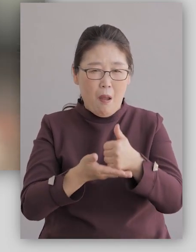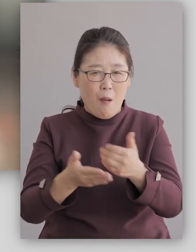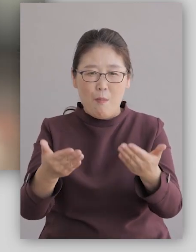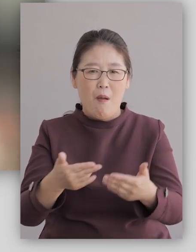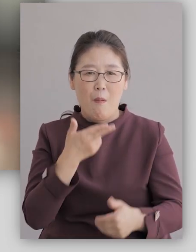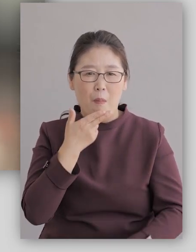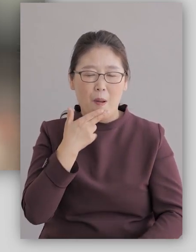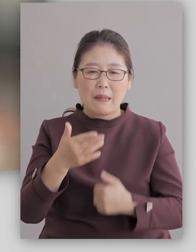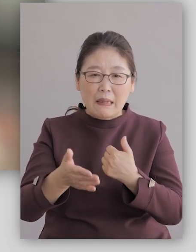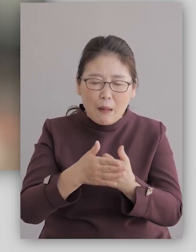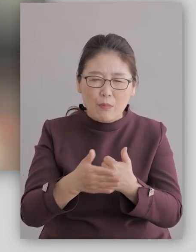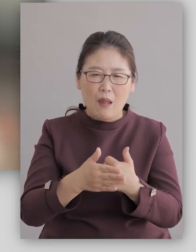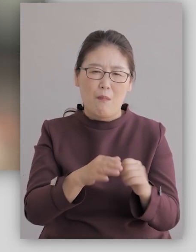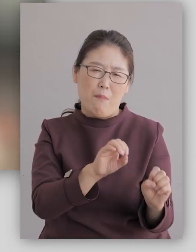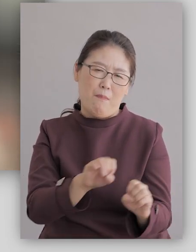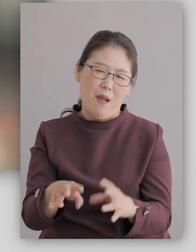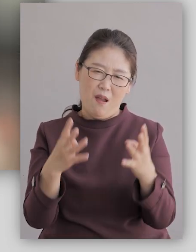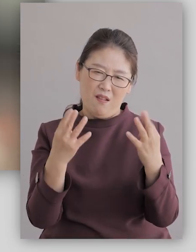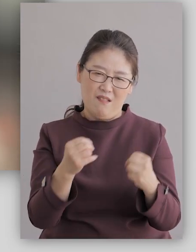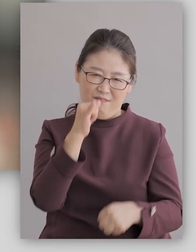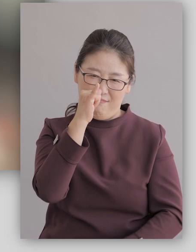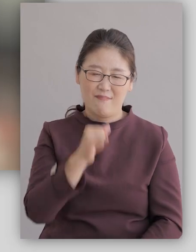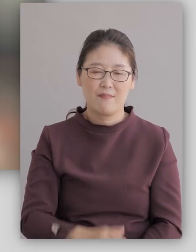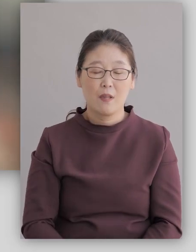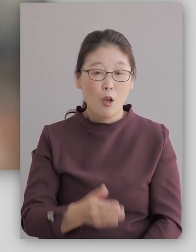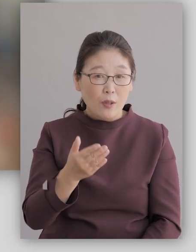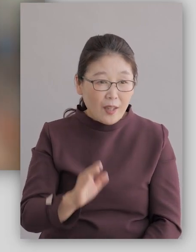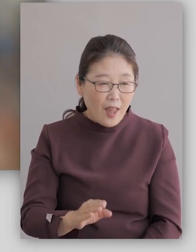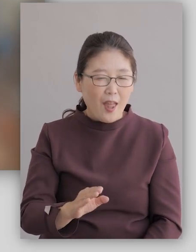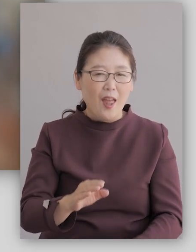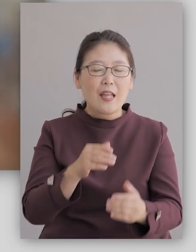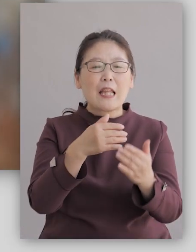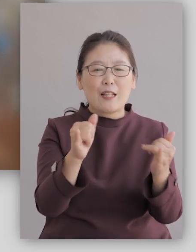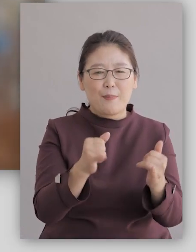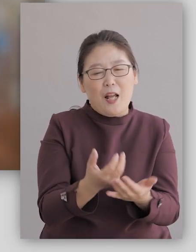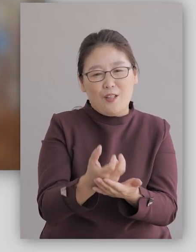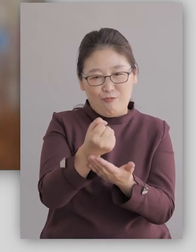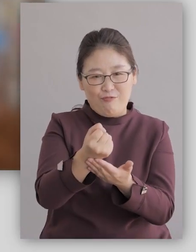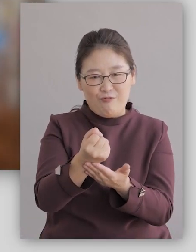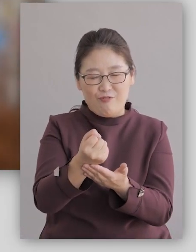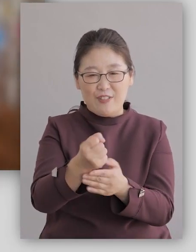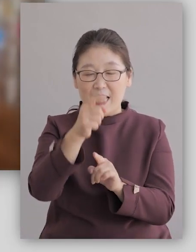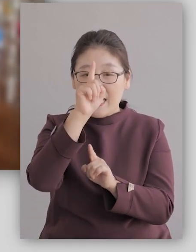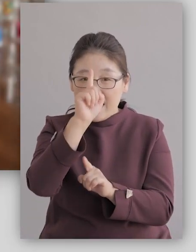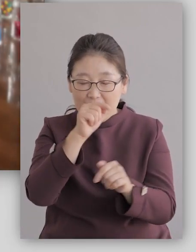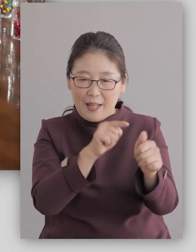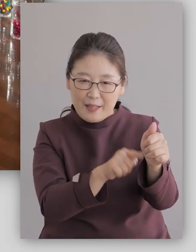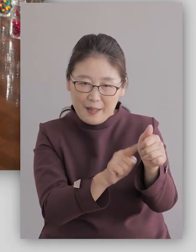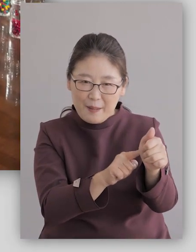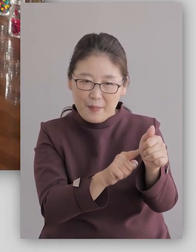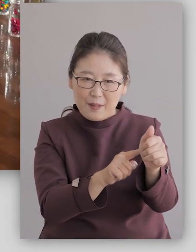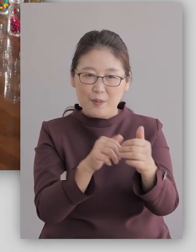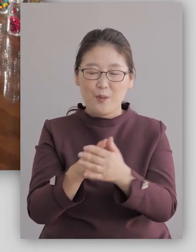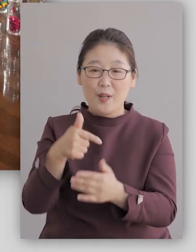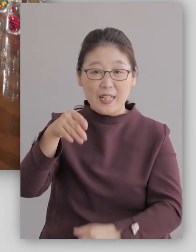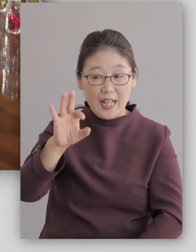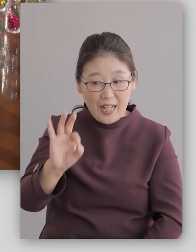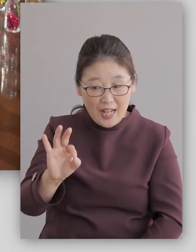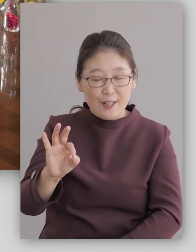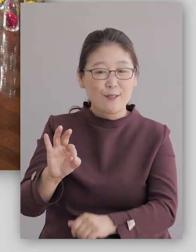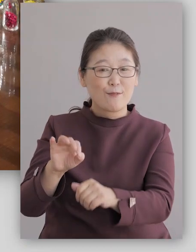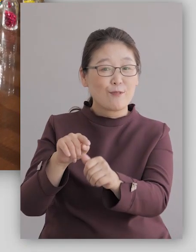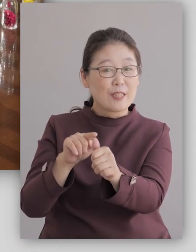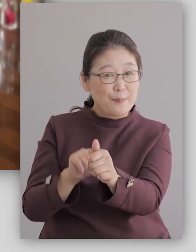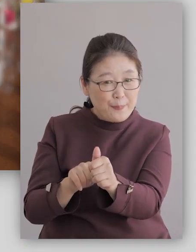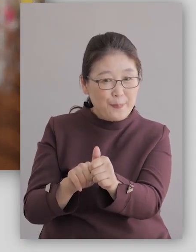소실됐는데 작가님들 중에 아주 소중하게도 가지고 계셨던 이태원 선생님의 작품이나 강국진 선생님의